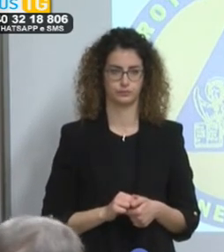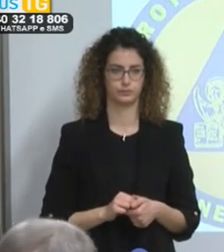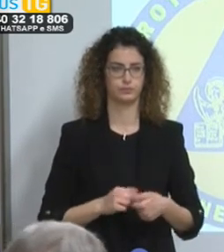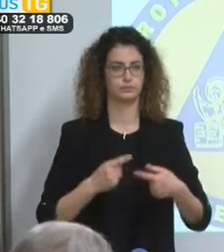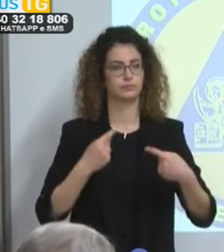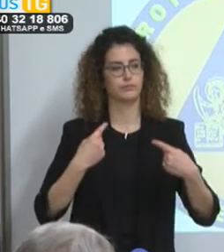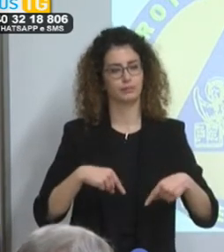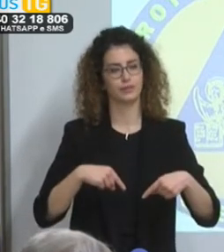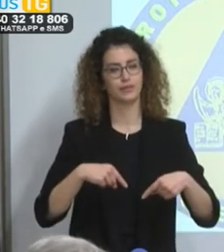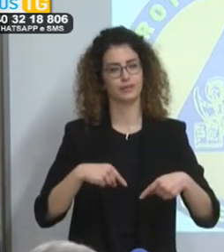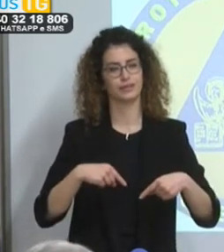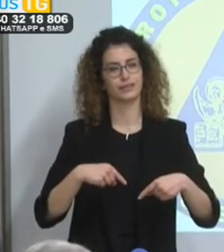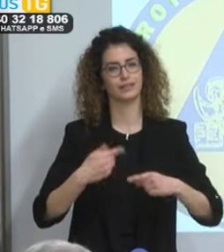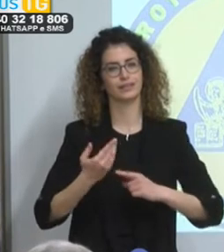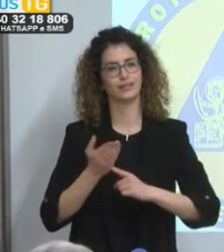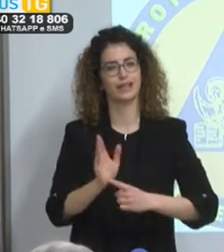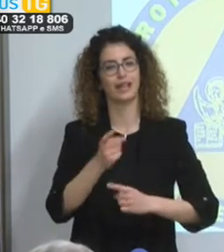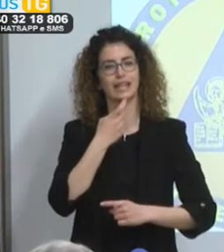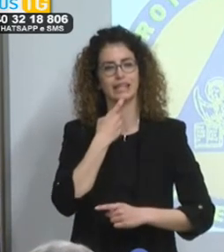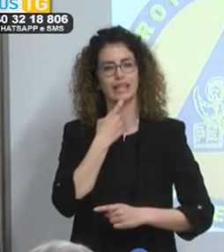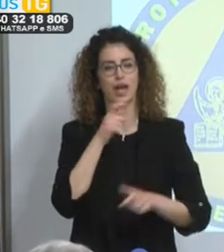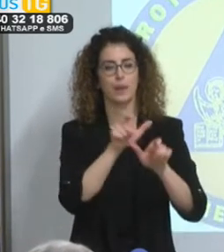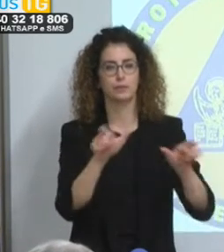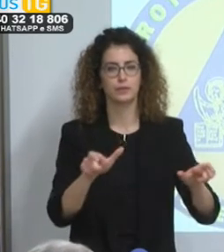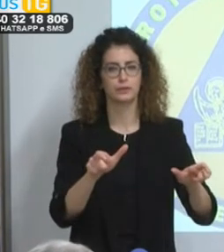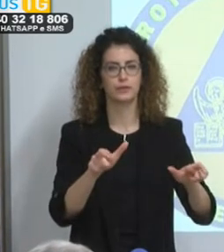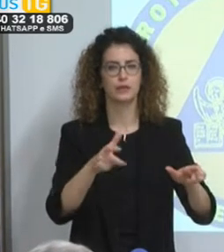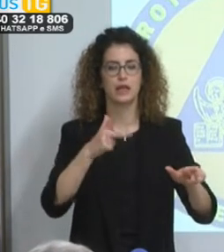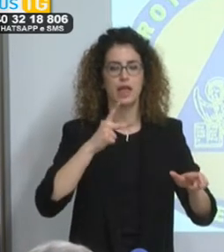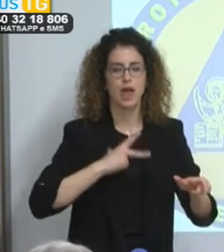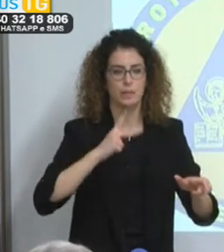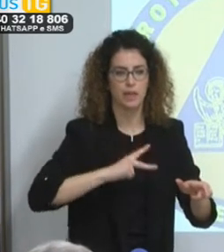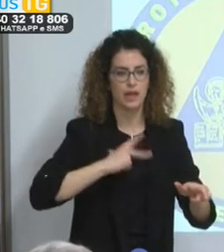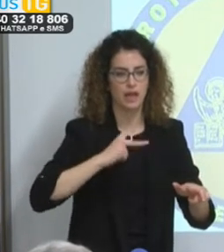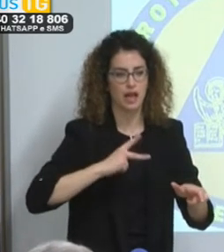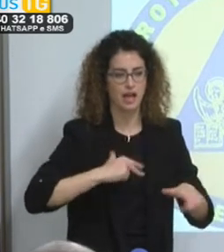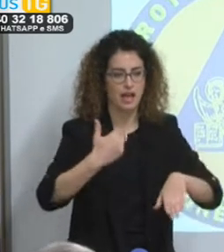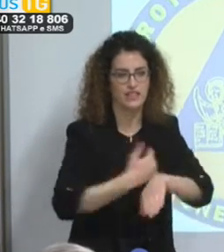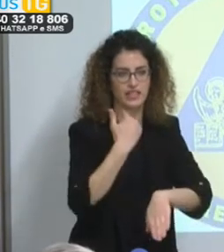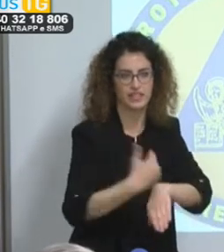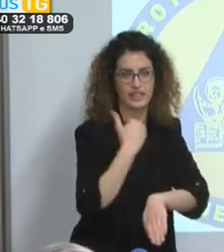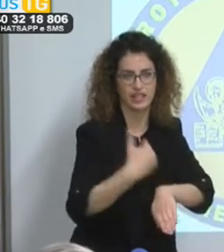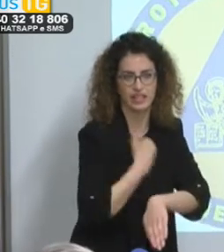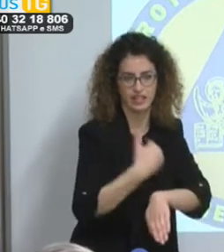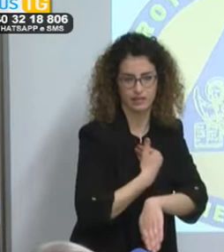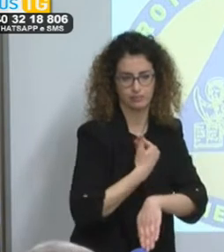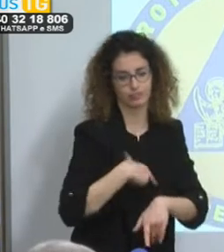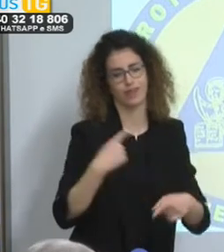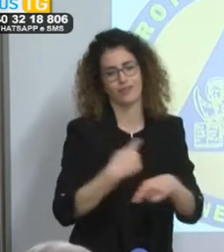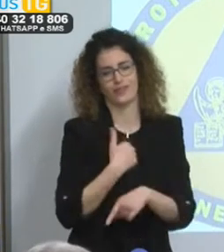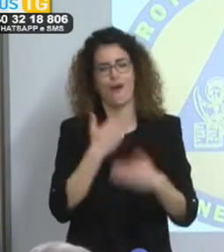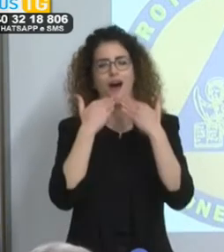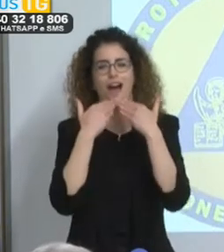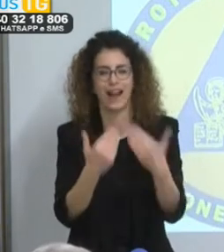Questo lo dedichiamo a quelli che hanno tifato per una vita che restasse una ferita aperta nel territorio. E il mio ringraziamento invece va sempre